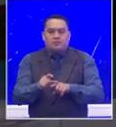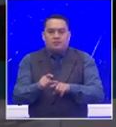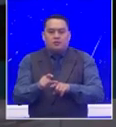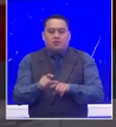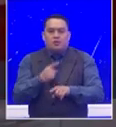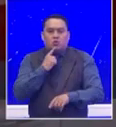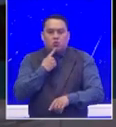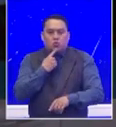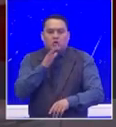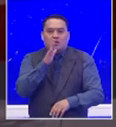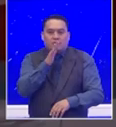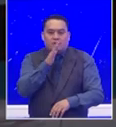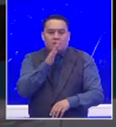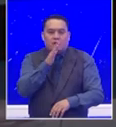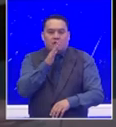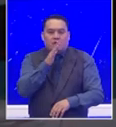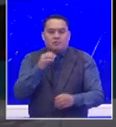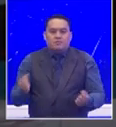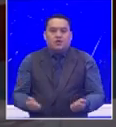трудную минуту нашей стране